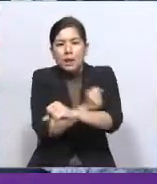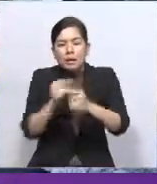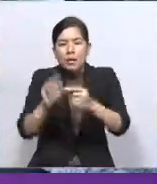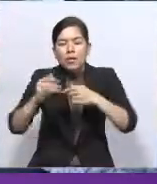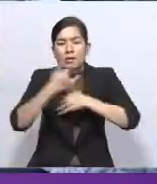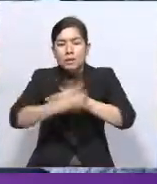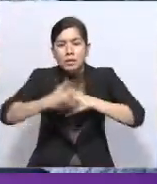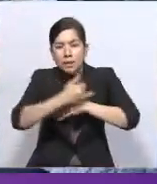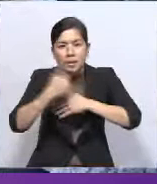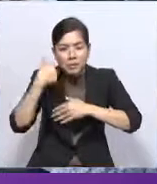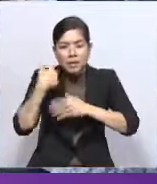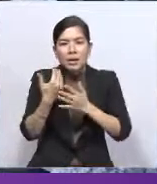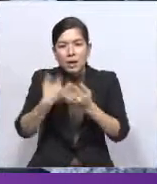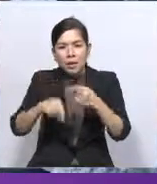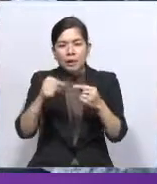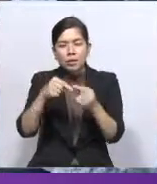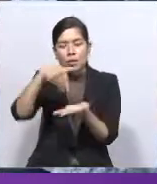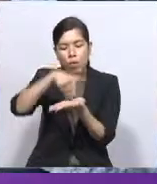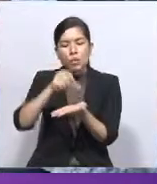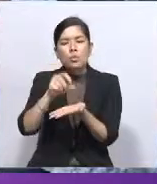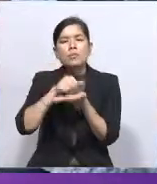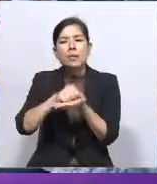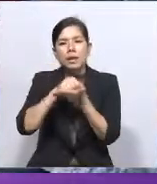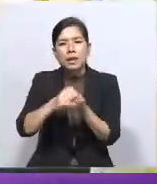าครครับในการจดทะเบียนแรงงานต่างด้าวครับ